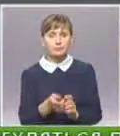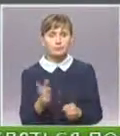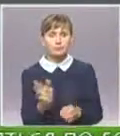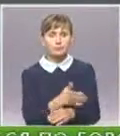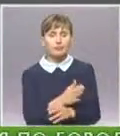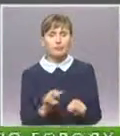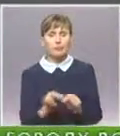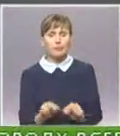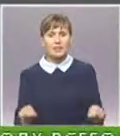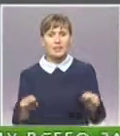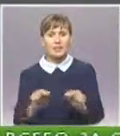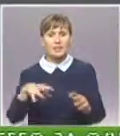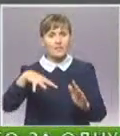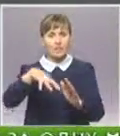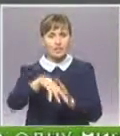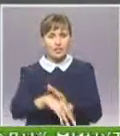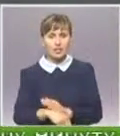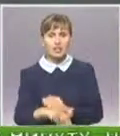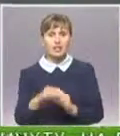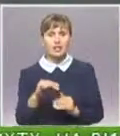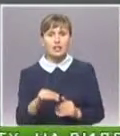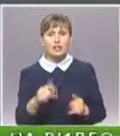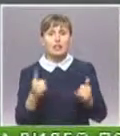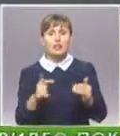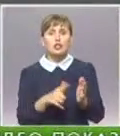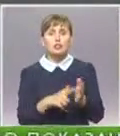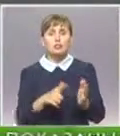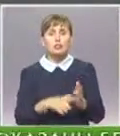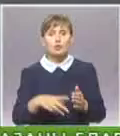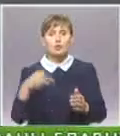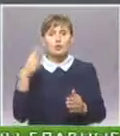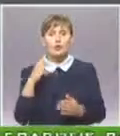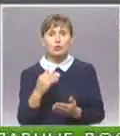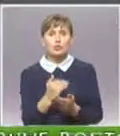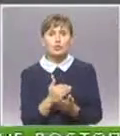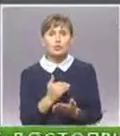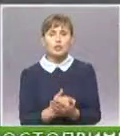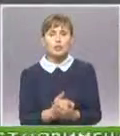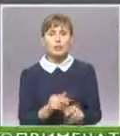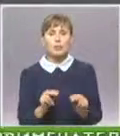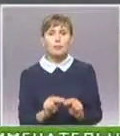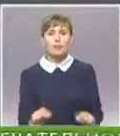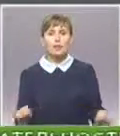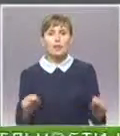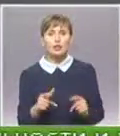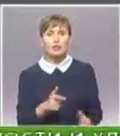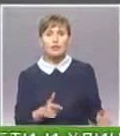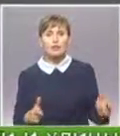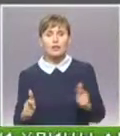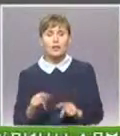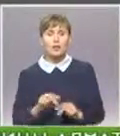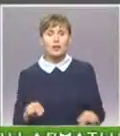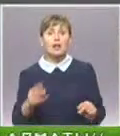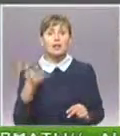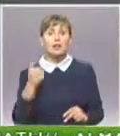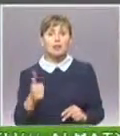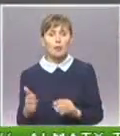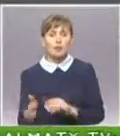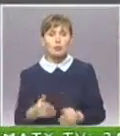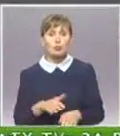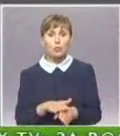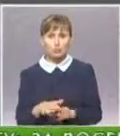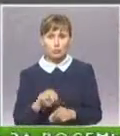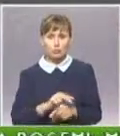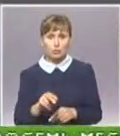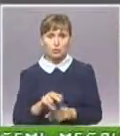преподавателей, внедрили сейчас семимодульную систему подготовки преподавателей, когда они пройдут полностью обучение и в то